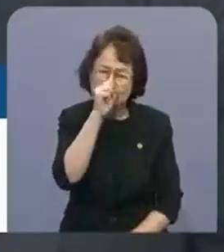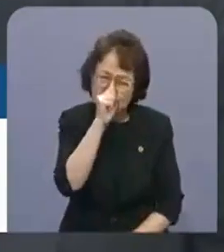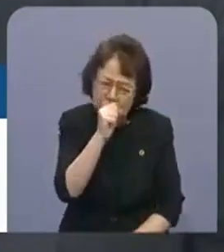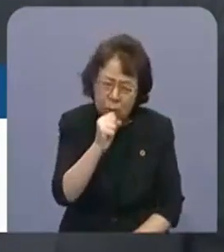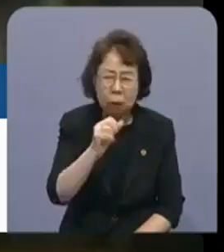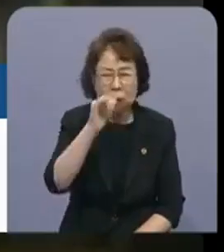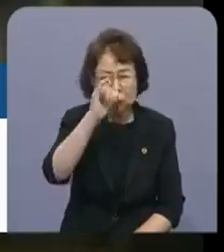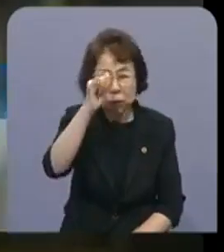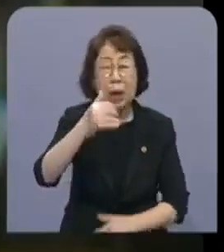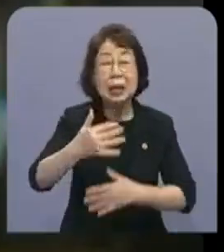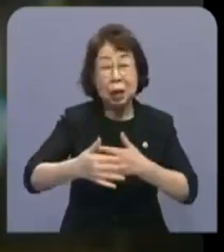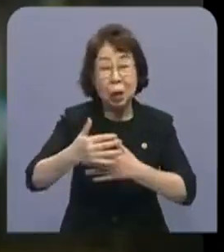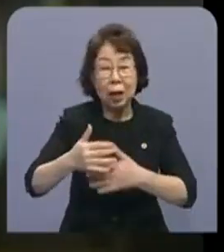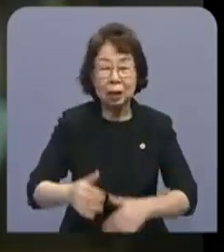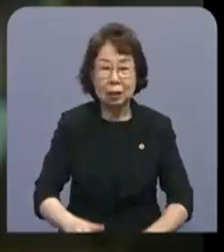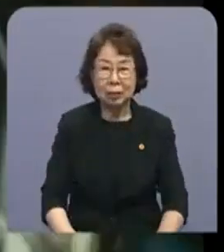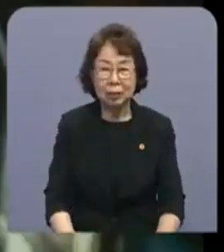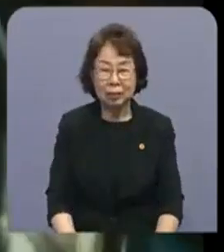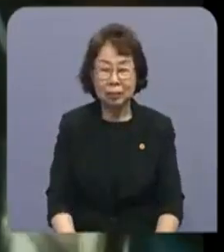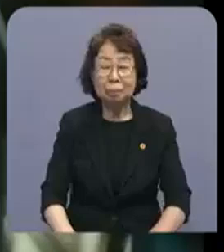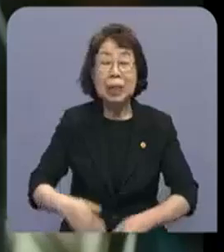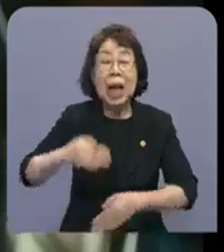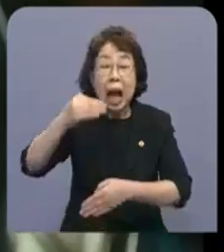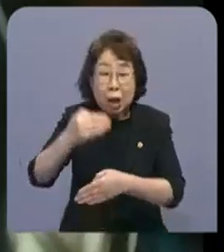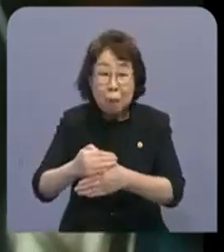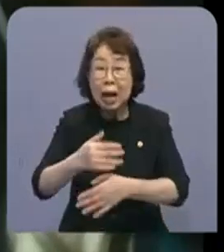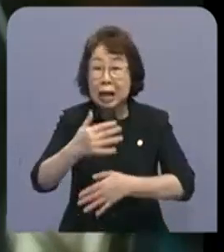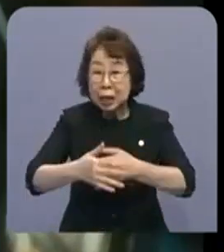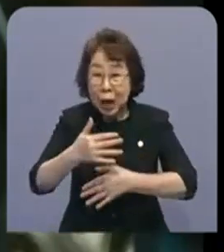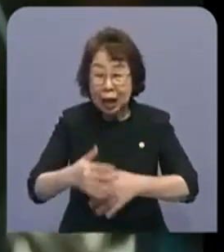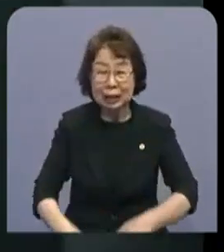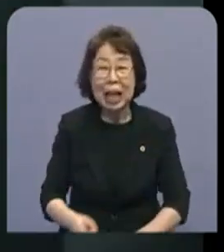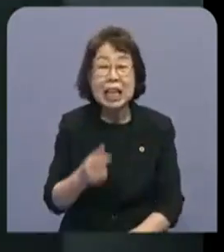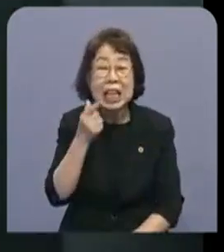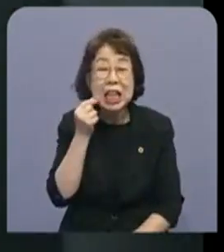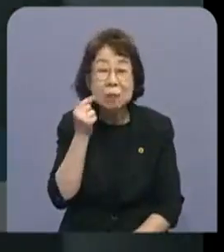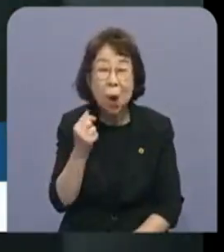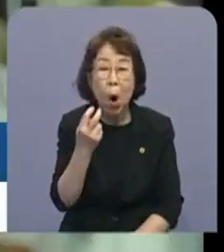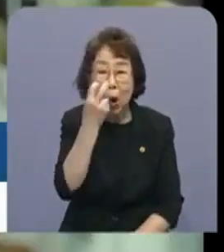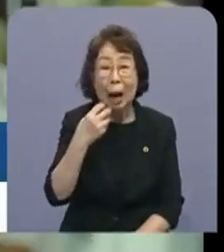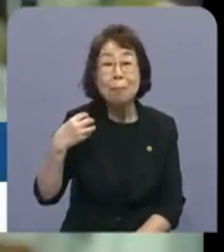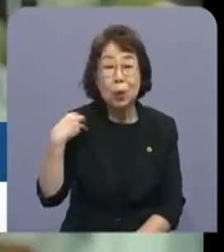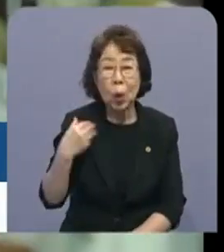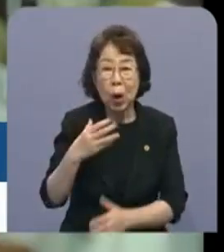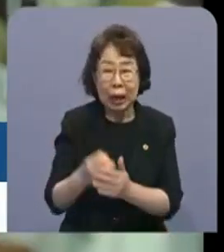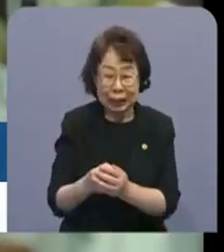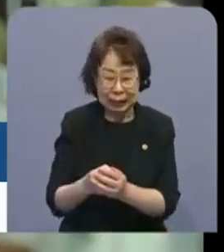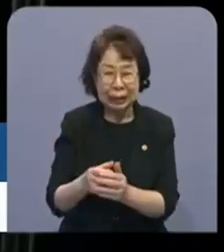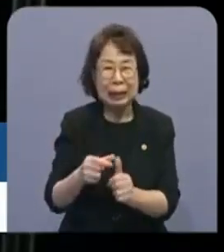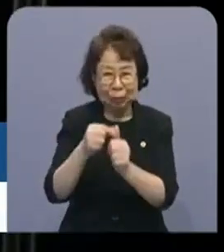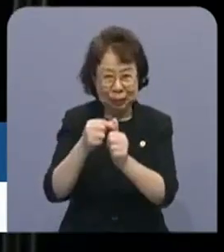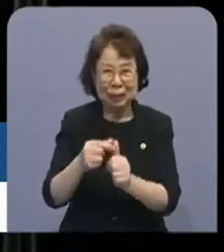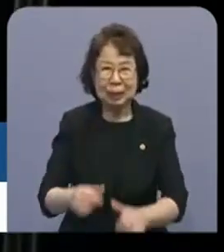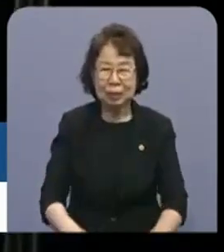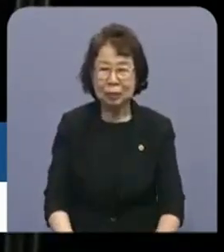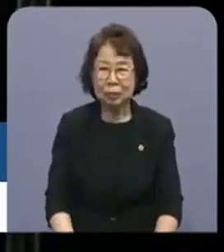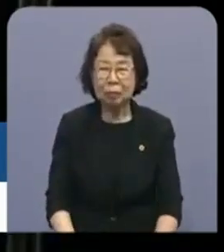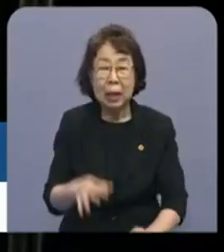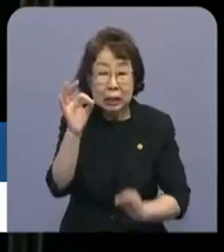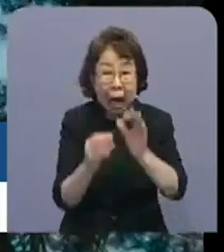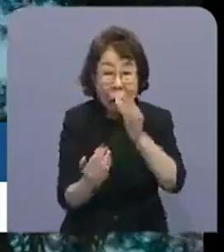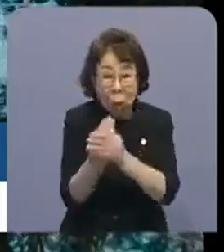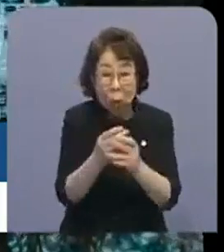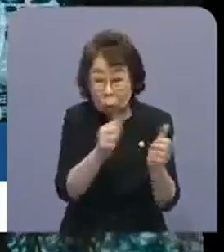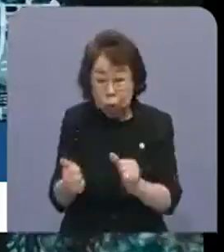훌륭한 영화입니다. 폐막작은 이시카와 케이 감독의 한 남자가 선정됐습니다. 사고로